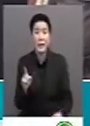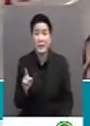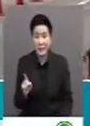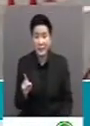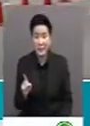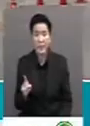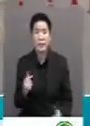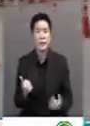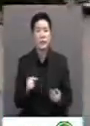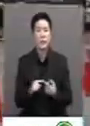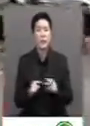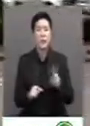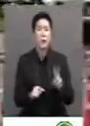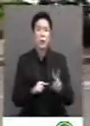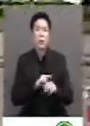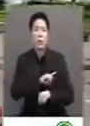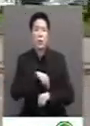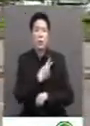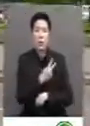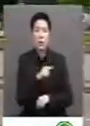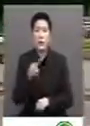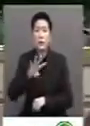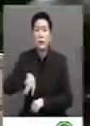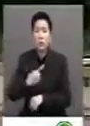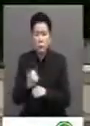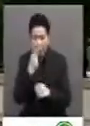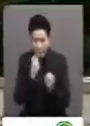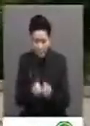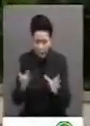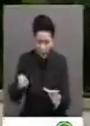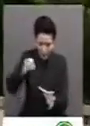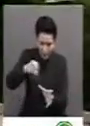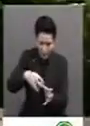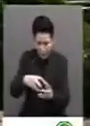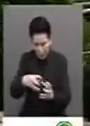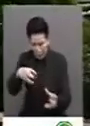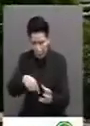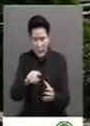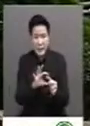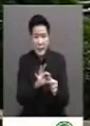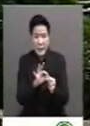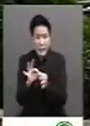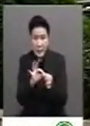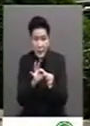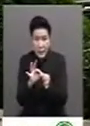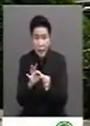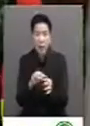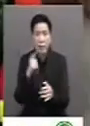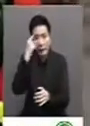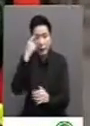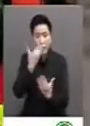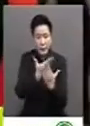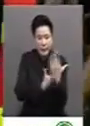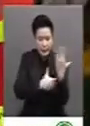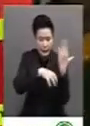มงกุฎเกล้า 2-4 ชั่วโมงก่อนหน้าจากลักษณะการประกอบระเบิดค่ะพบว่ามีความเชื่อมโยงกับระเบิดที่หน้าสำนักงานสล